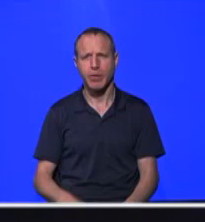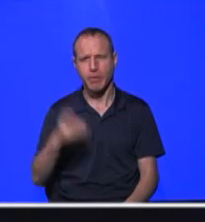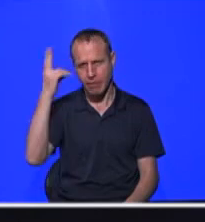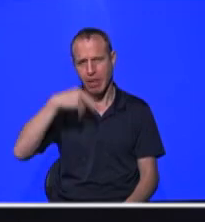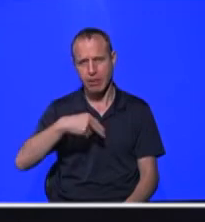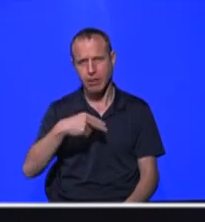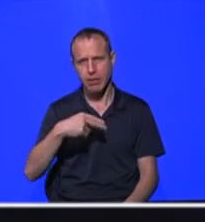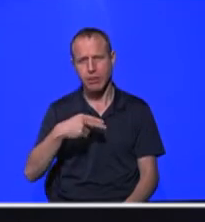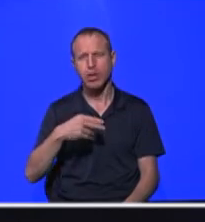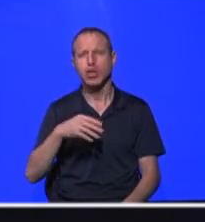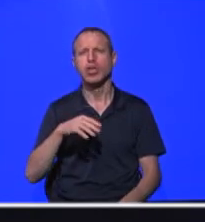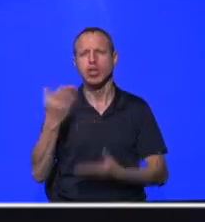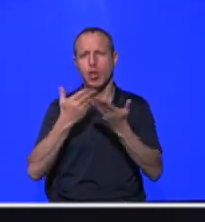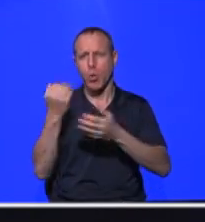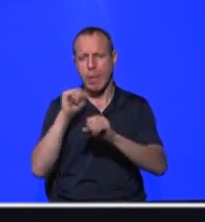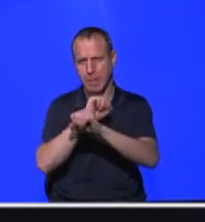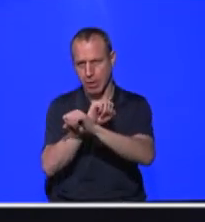והבנתי שבעצם השב"ס